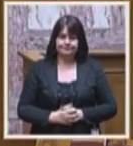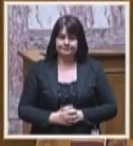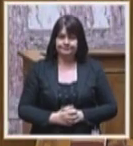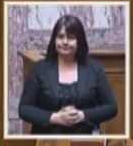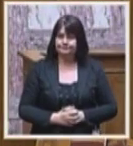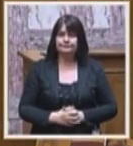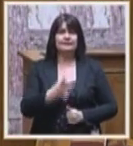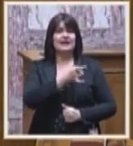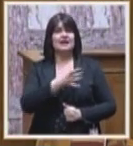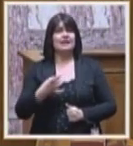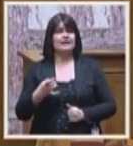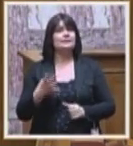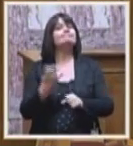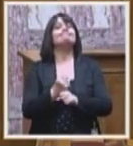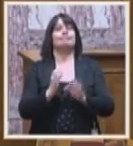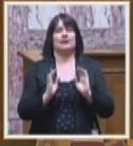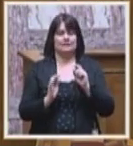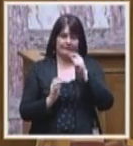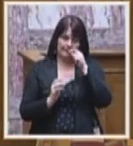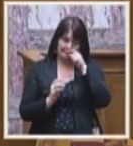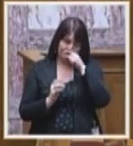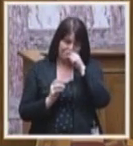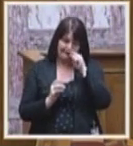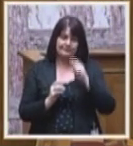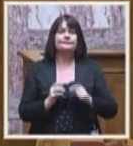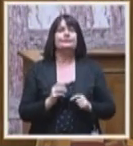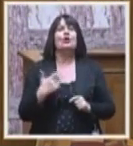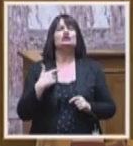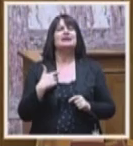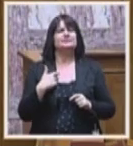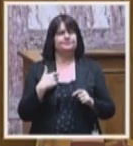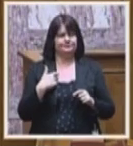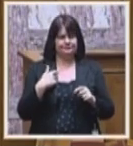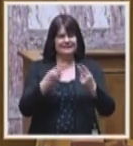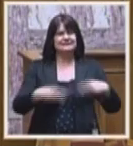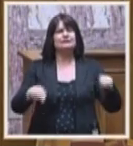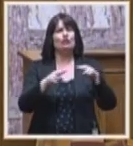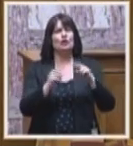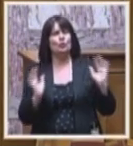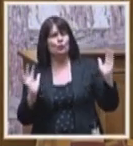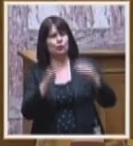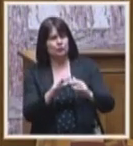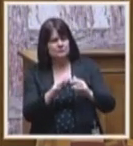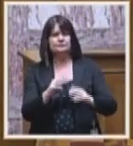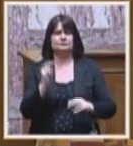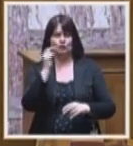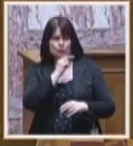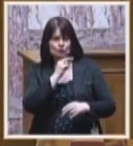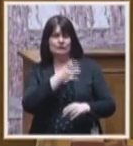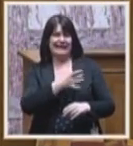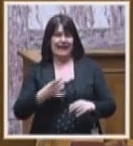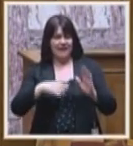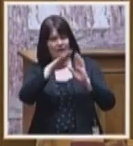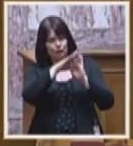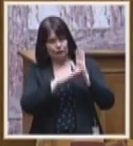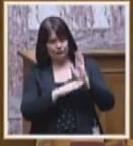Η Ιρλανδία δεν το πέτυχε. Και όταν ήμασταν στο Συμβούλιο Κορυφής και δεν υπήρξε τελικά συμφωνία με την Ιρλανδία για τους όρους